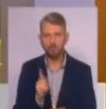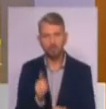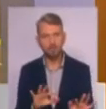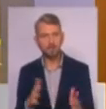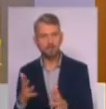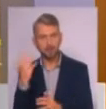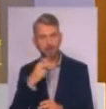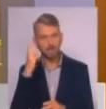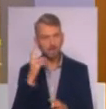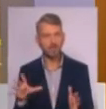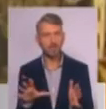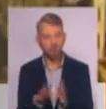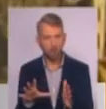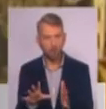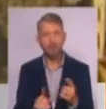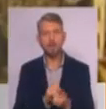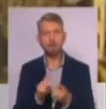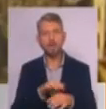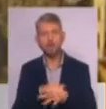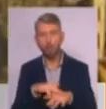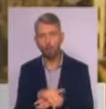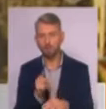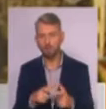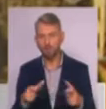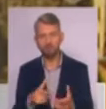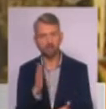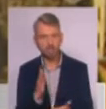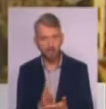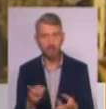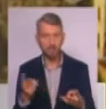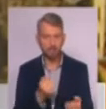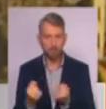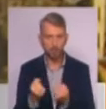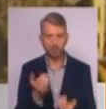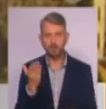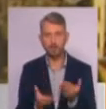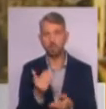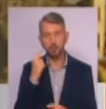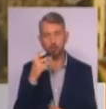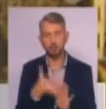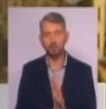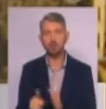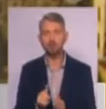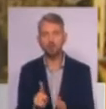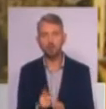коли «Київенерго» все-таки перераховувало ці платіжки, є, тому треба боротися, якщо дійсно ви розумієте, що за великі або